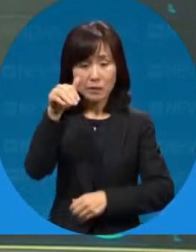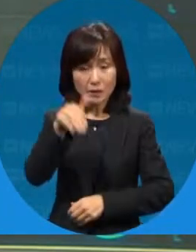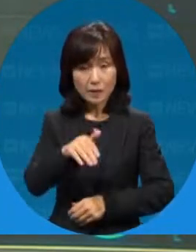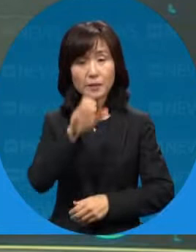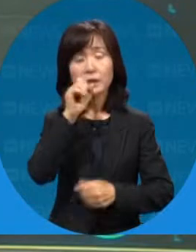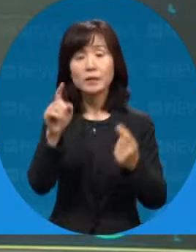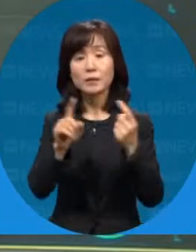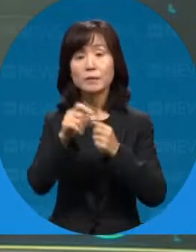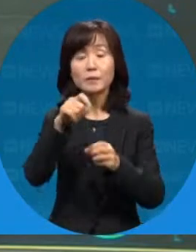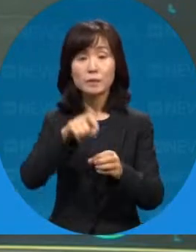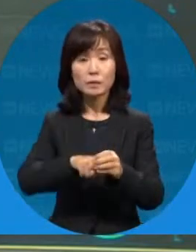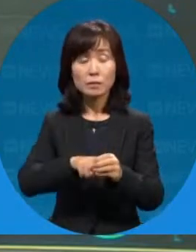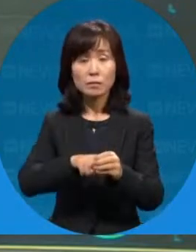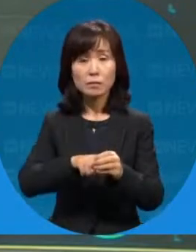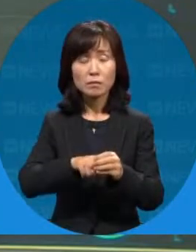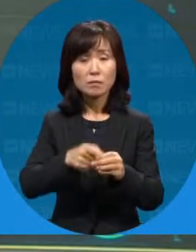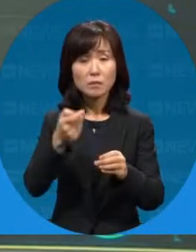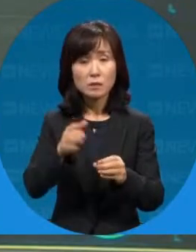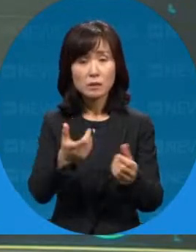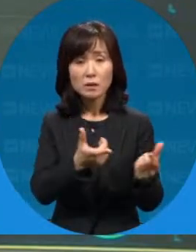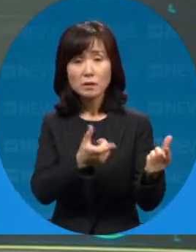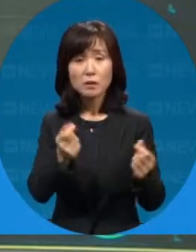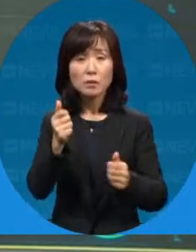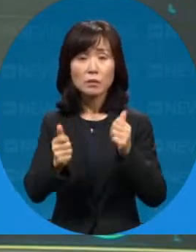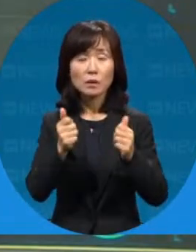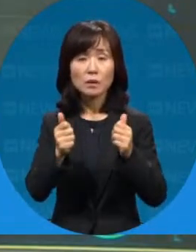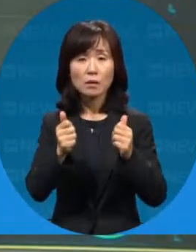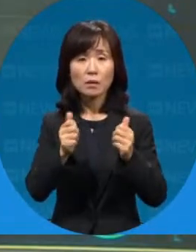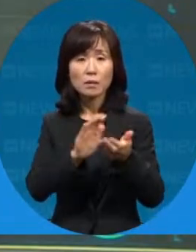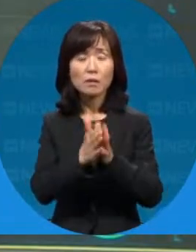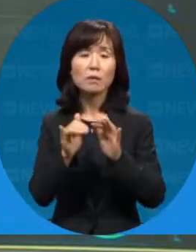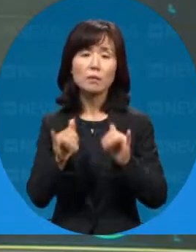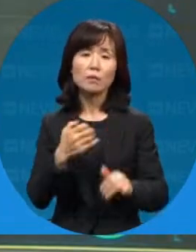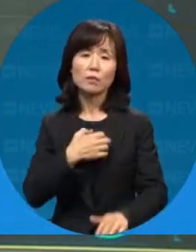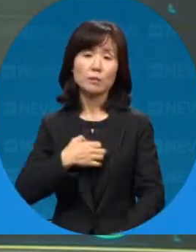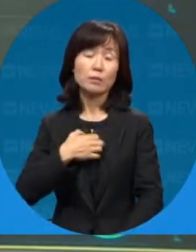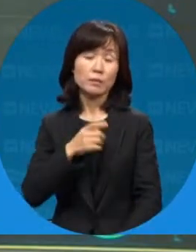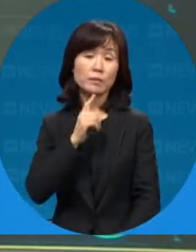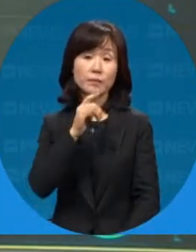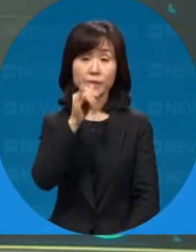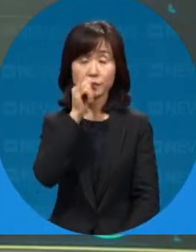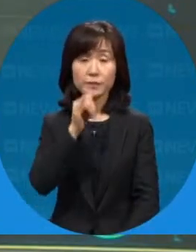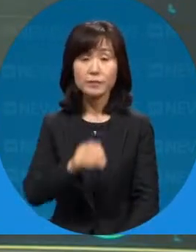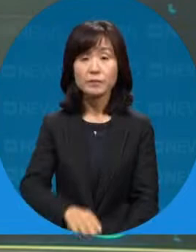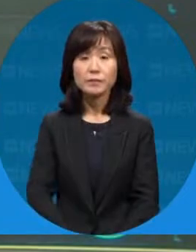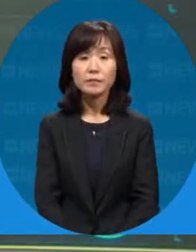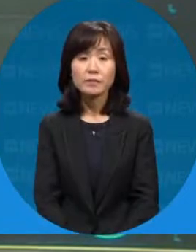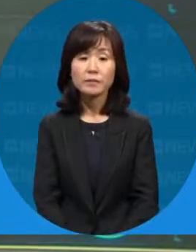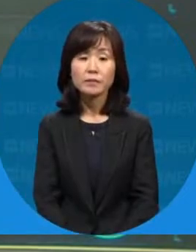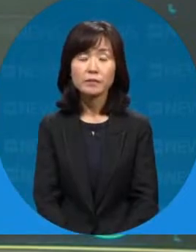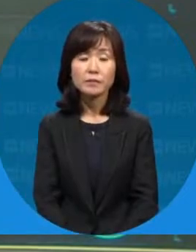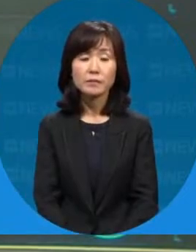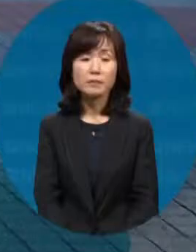인데 일제고사 로 변질될 수 있다는 우려도 나오고 있습니다 보도에서 앤 하게 됩니다